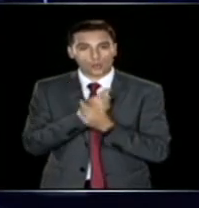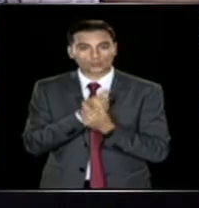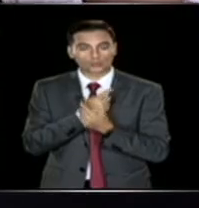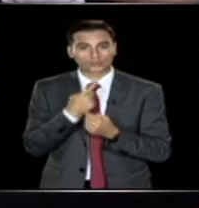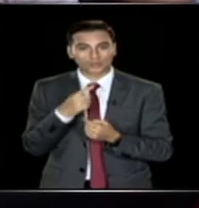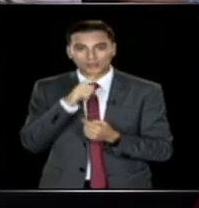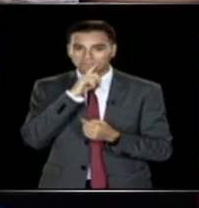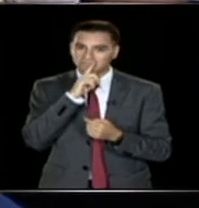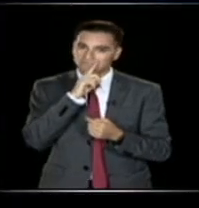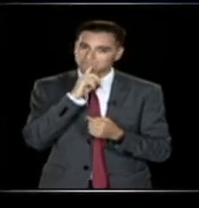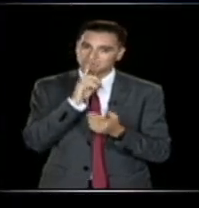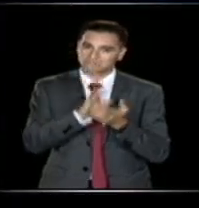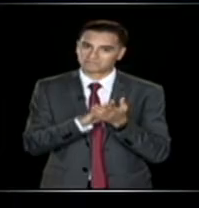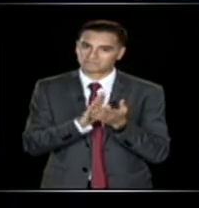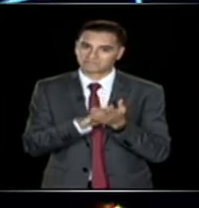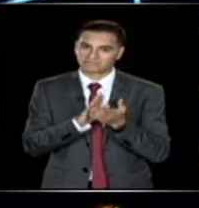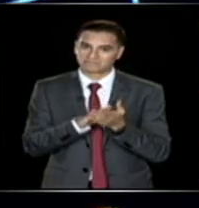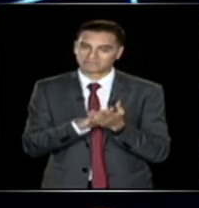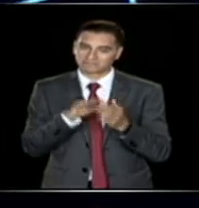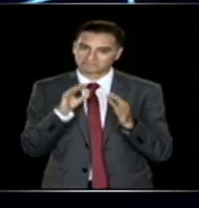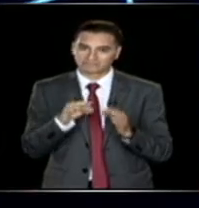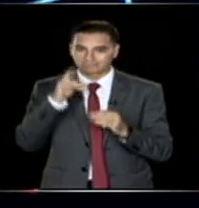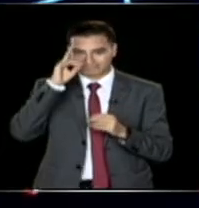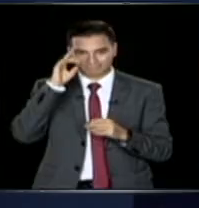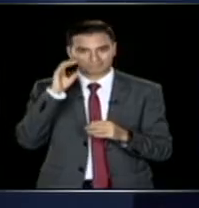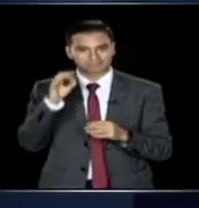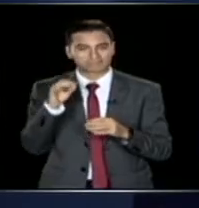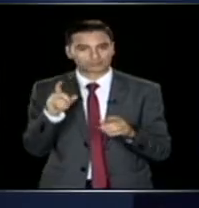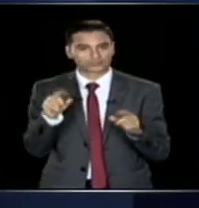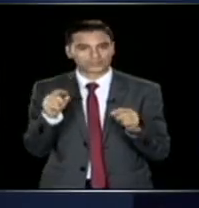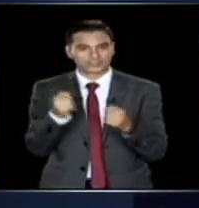برافو برافو عليكي برافو عليكي. يعني برافو عليكي.